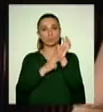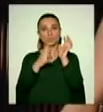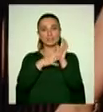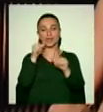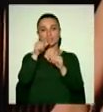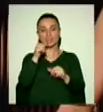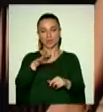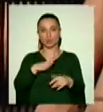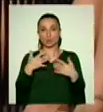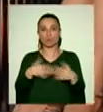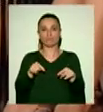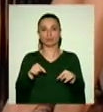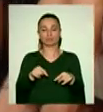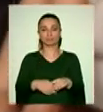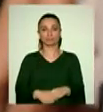წელი იყო უკვე.